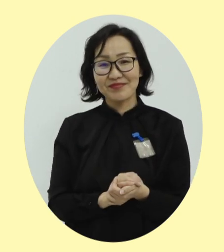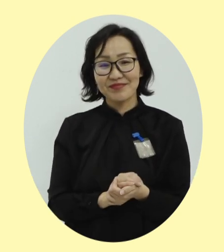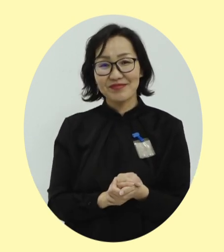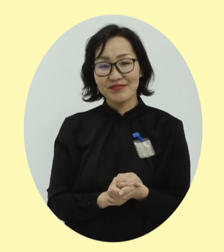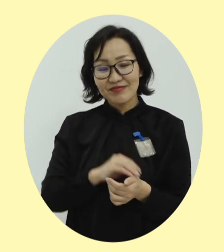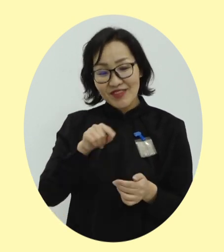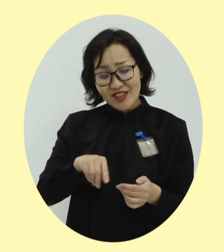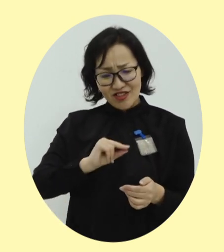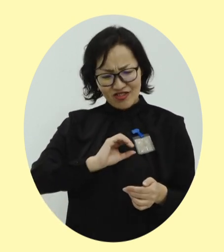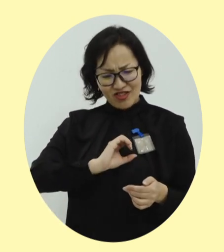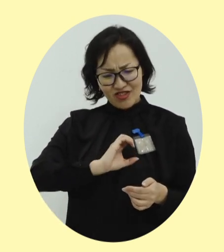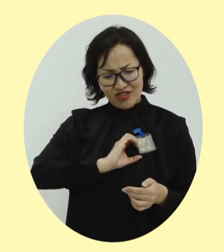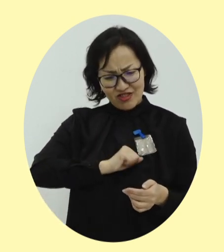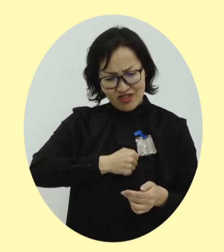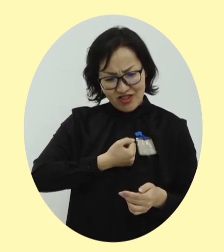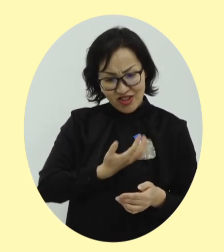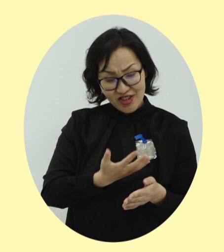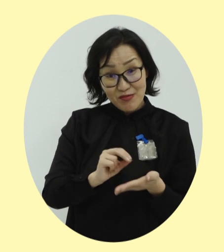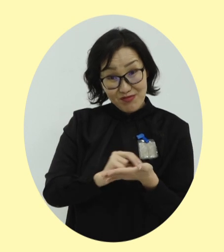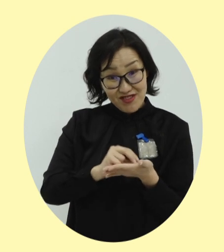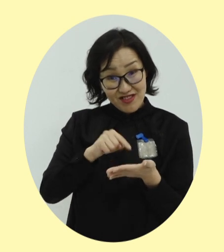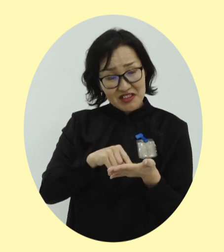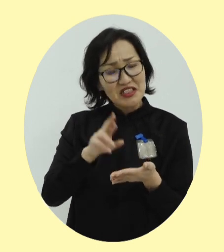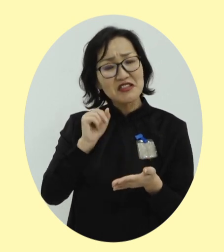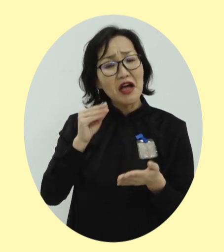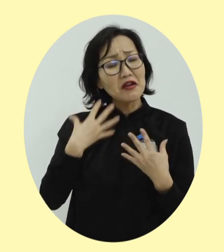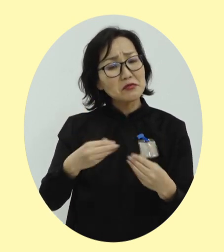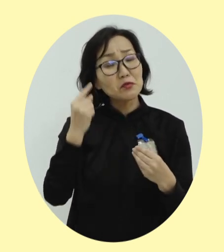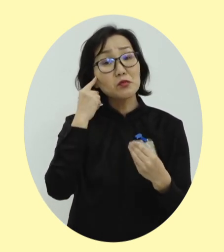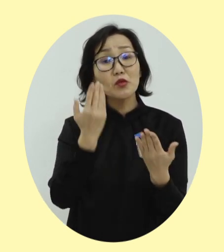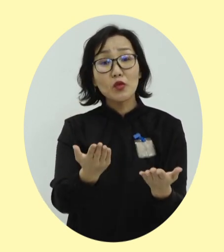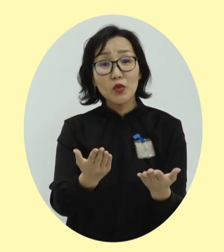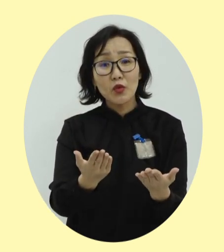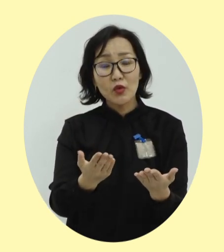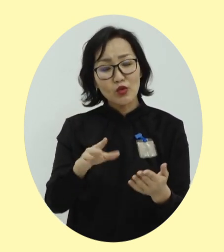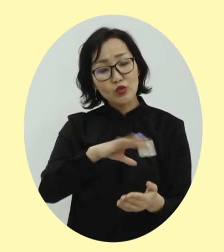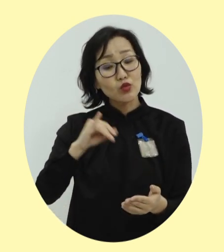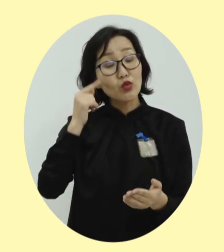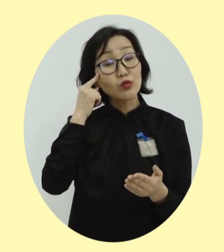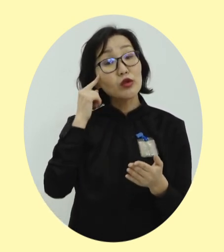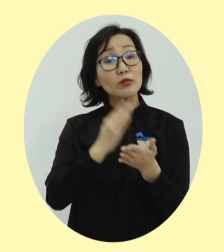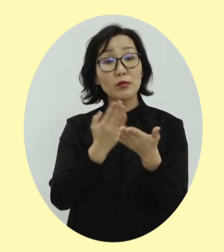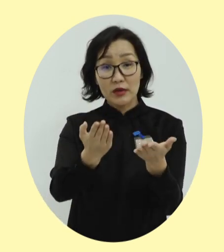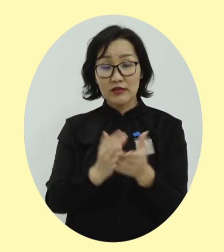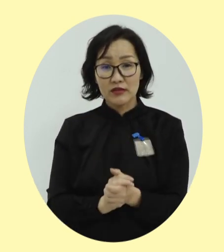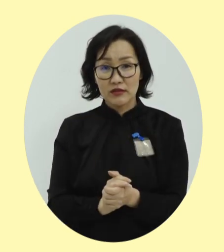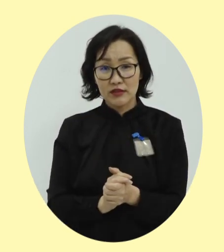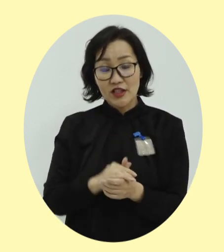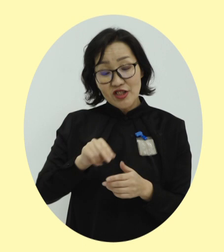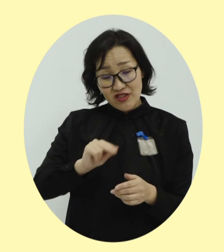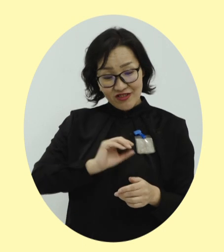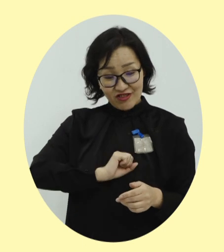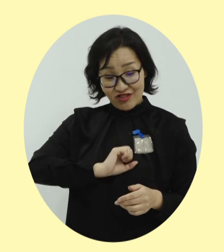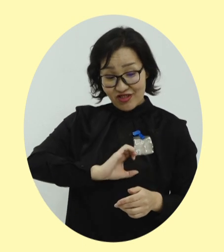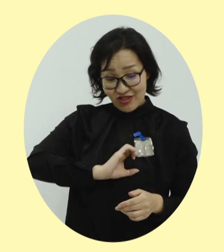За, тэгвэл чин сэтгэлээсээ бичсэн гэдгийг яаж мэдэх вэ? Хүүхдүүд, та нар юу гэж бодож байна?